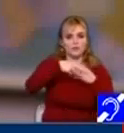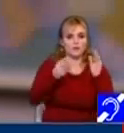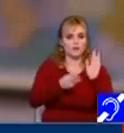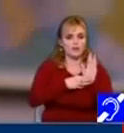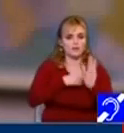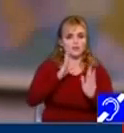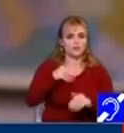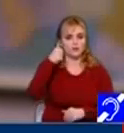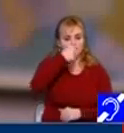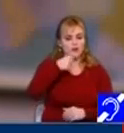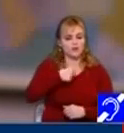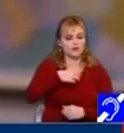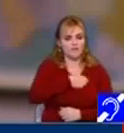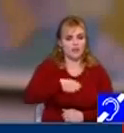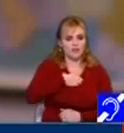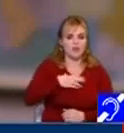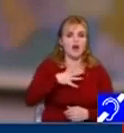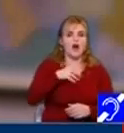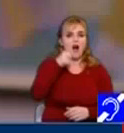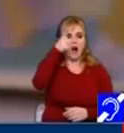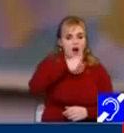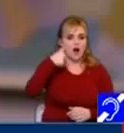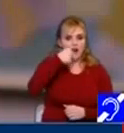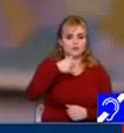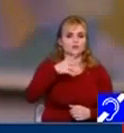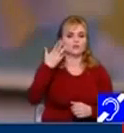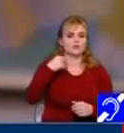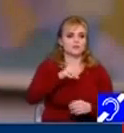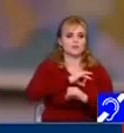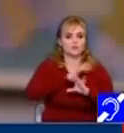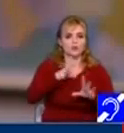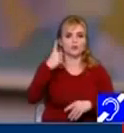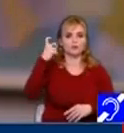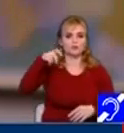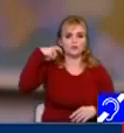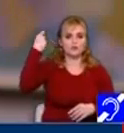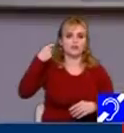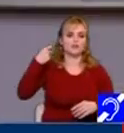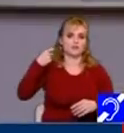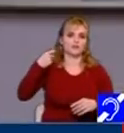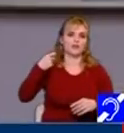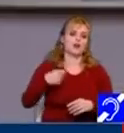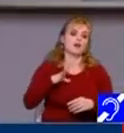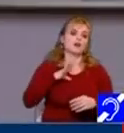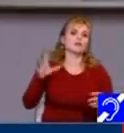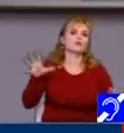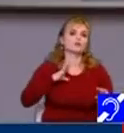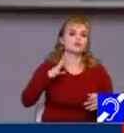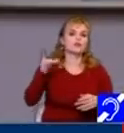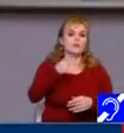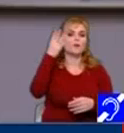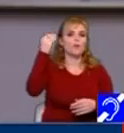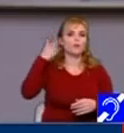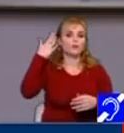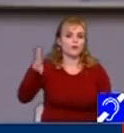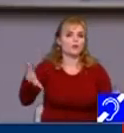un an simbolic. An în care vom marca 100 de ani de la înfăptuirea Marii Uniri de la 1918 și an de răscruce în care